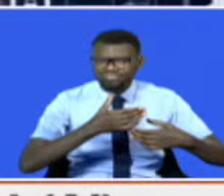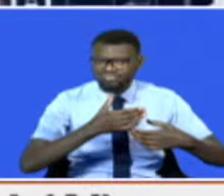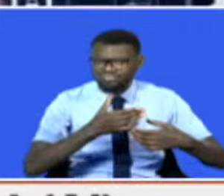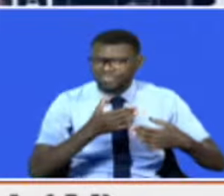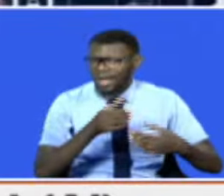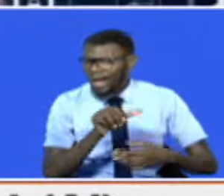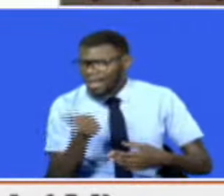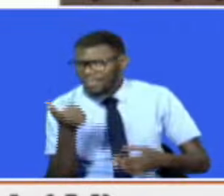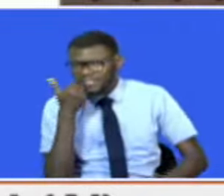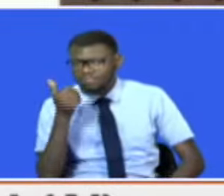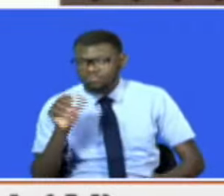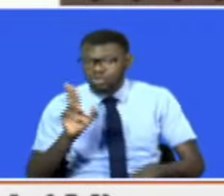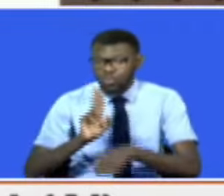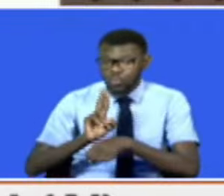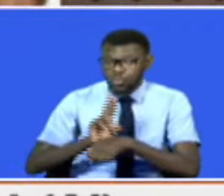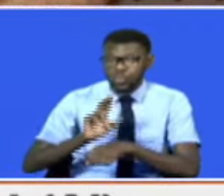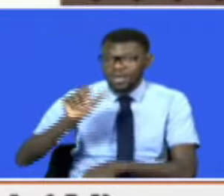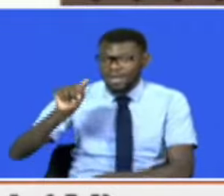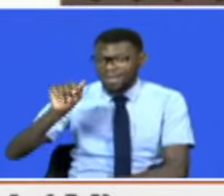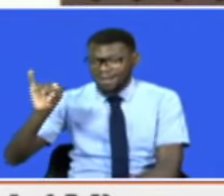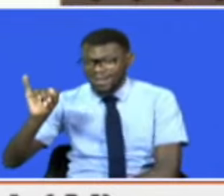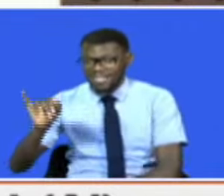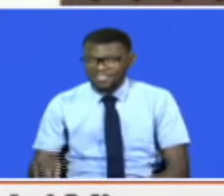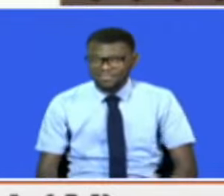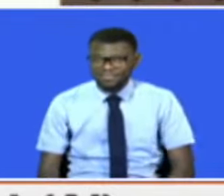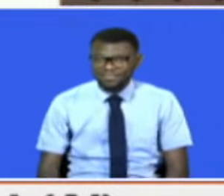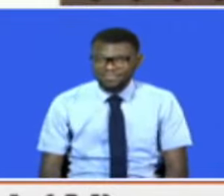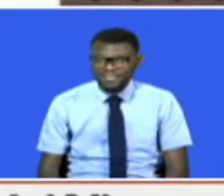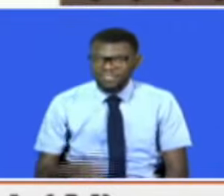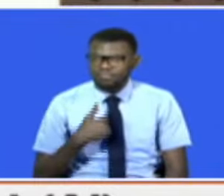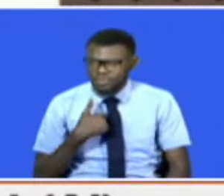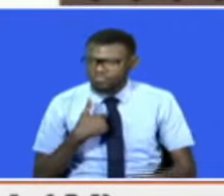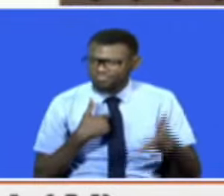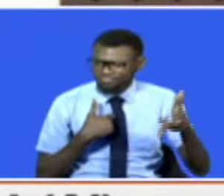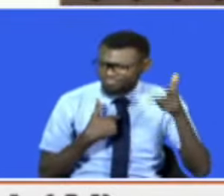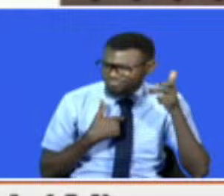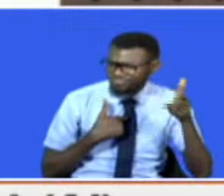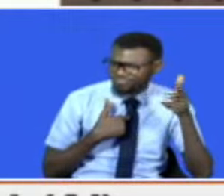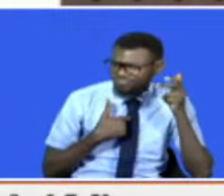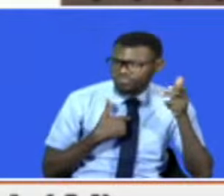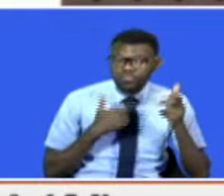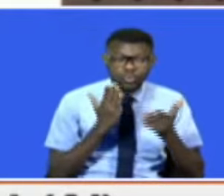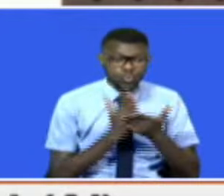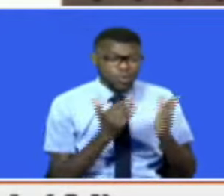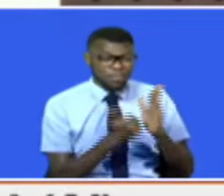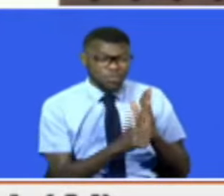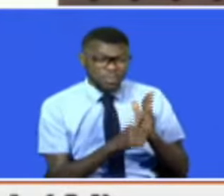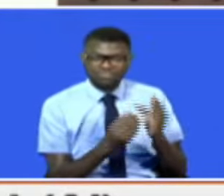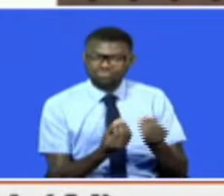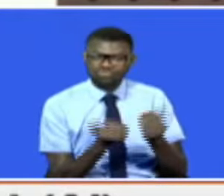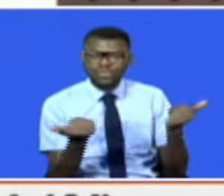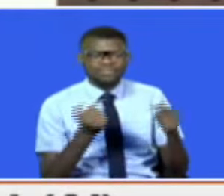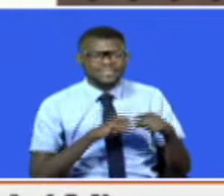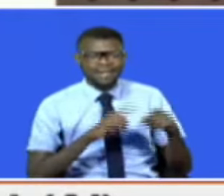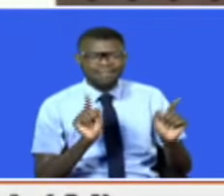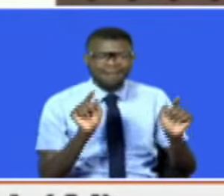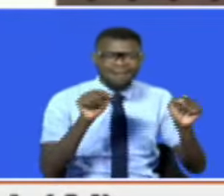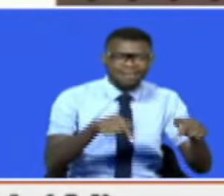data na AI. And I was listening to them already, they're solving problems without before they go to the community. So I'm